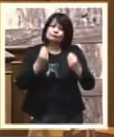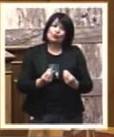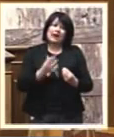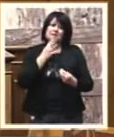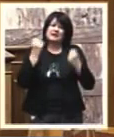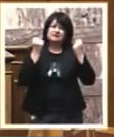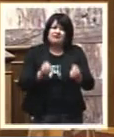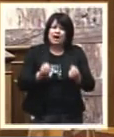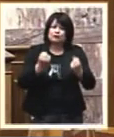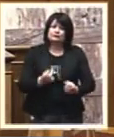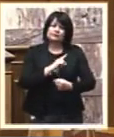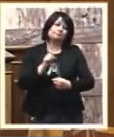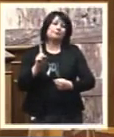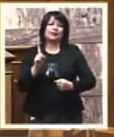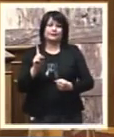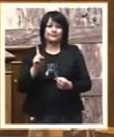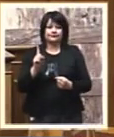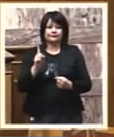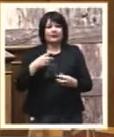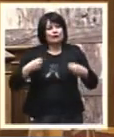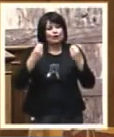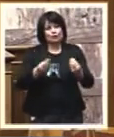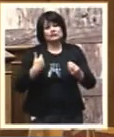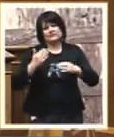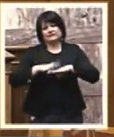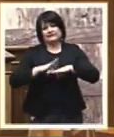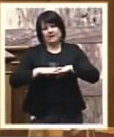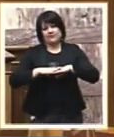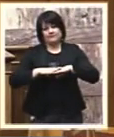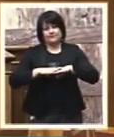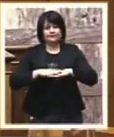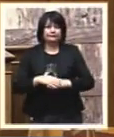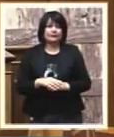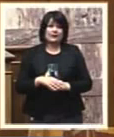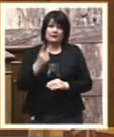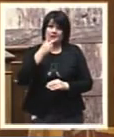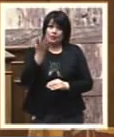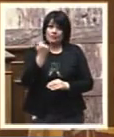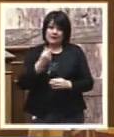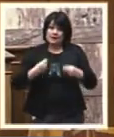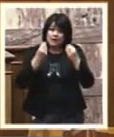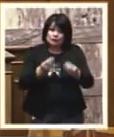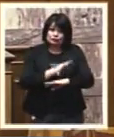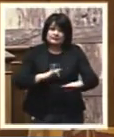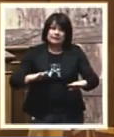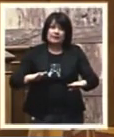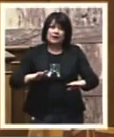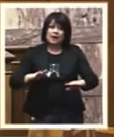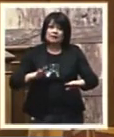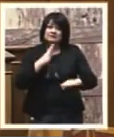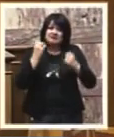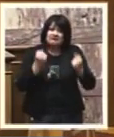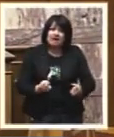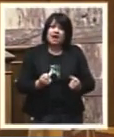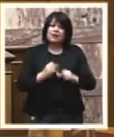βάρη με τα οποία εμείς τη φορτώσαμε. Βάρη που δεν έχουμε δικαίωμα να κληρορωτήσουμε στις νέες γενιές. Γι'